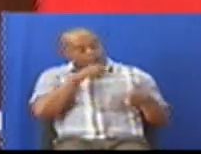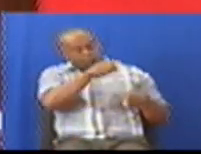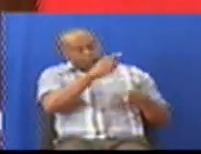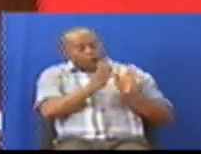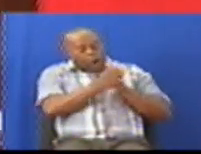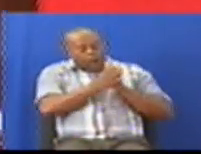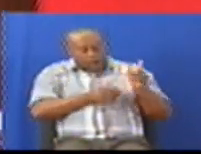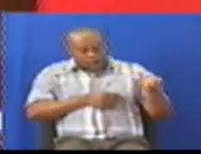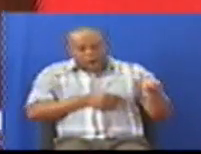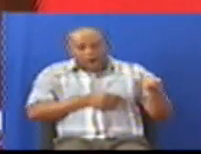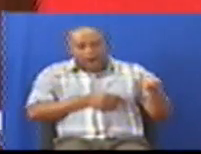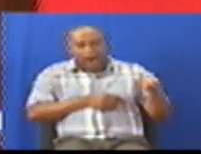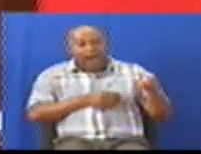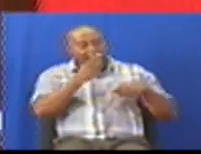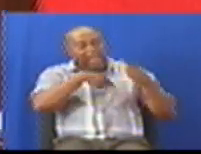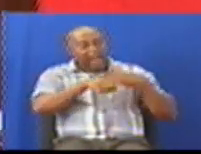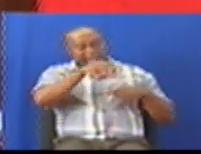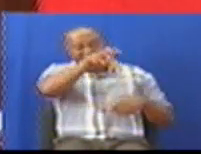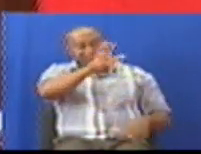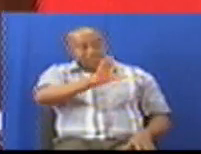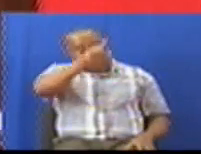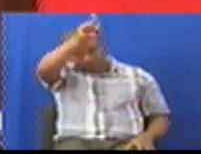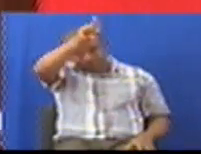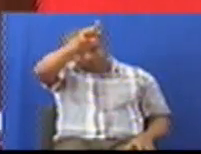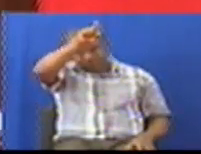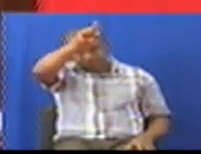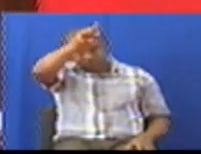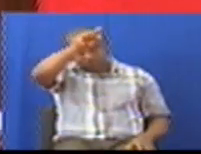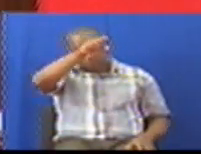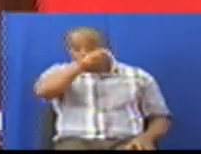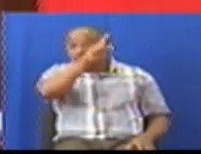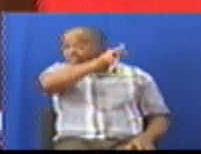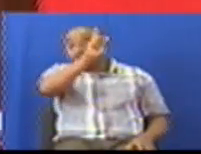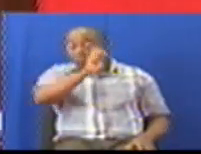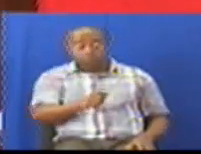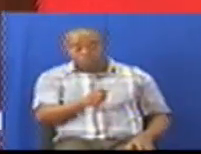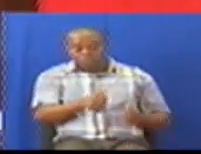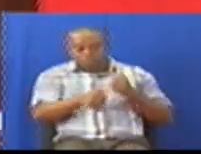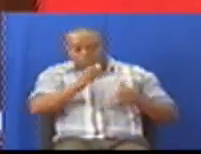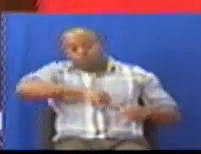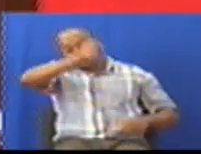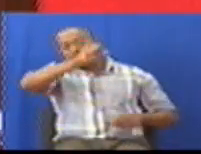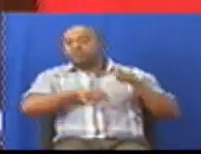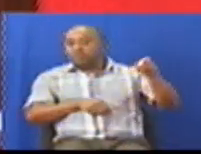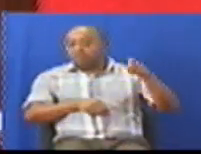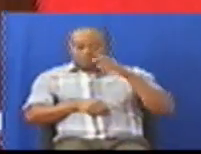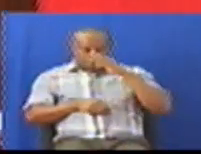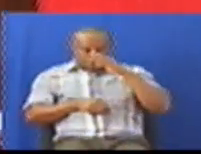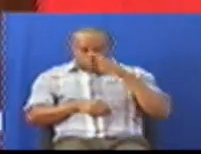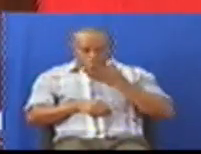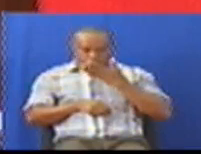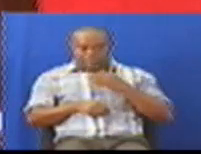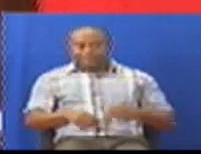tunakuombea kwenye jimbo lako kule asitoke mpinzani, upite bila kupingwa,